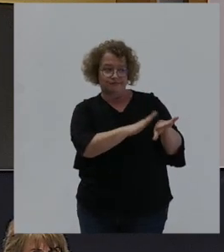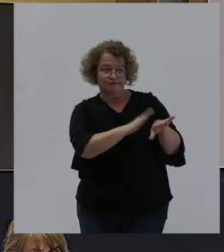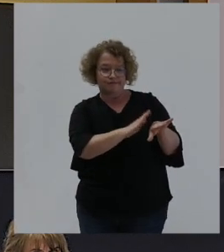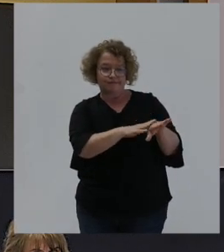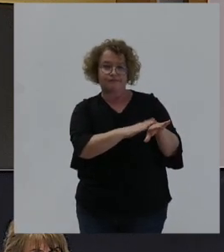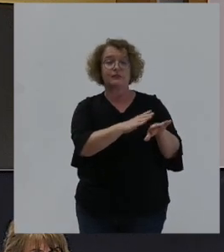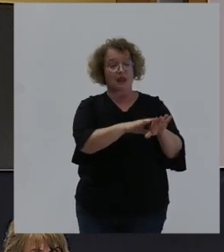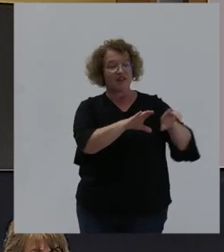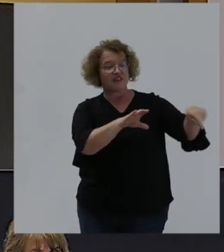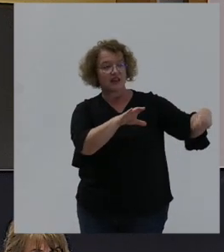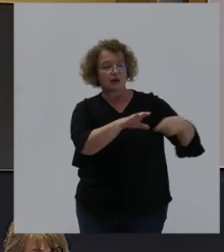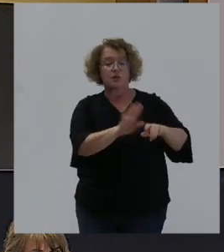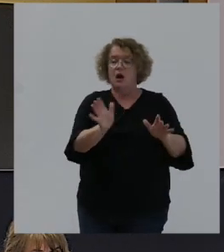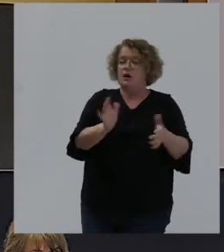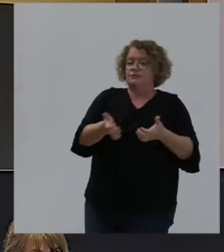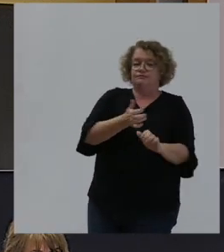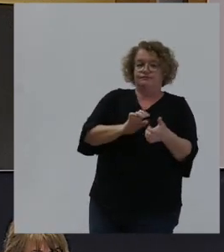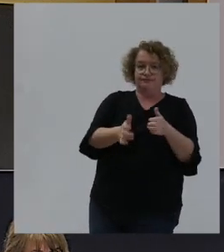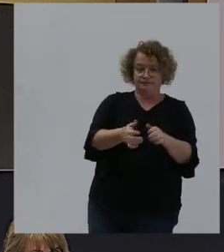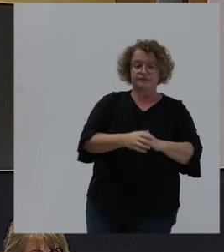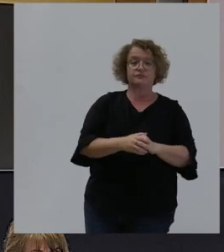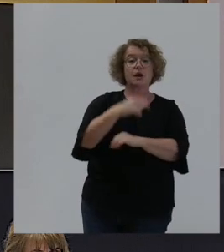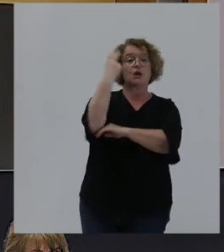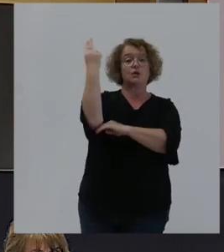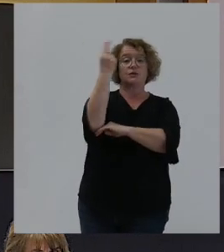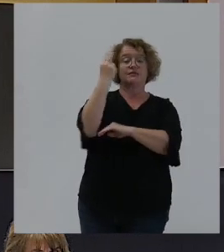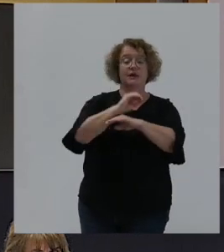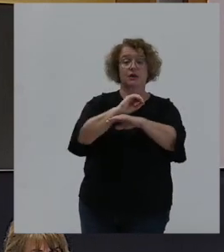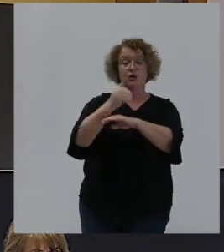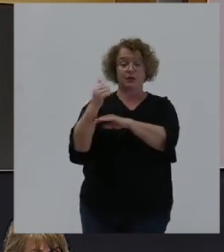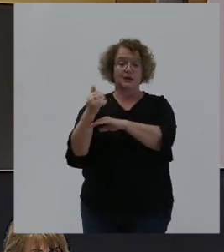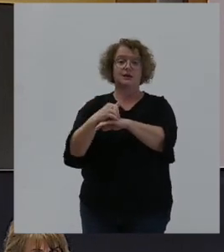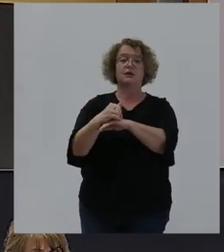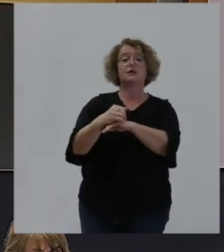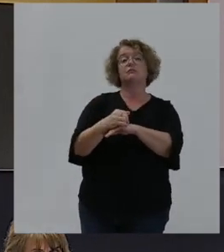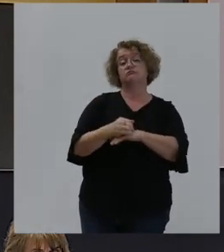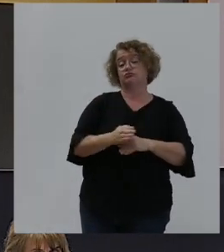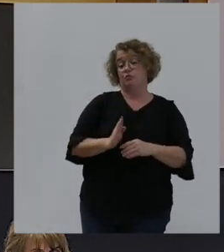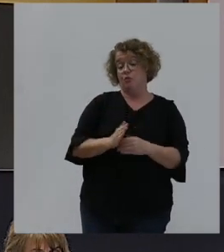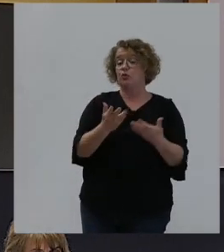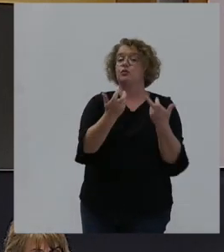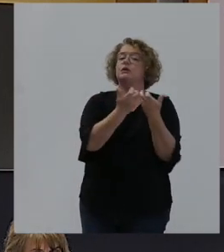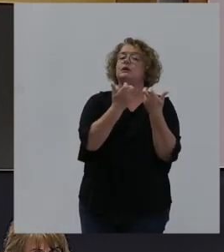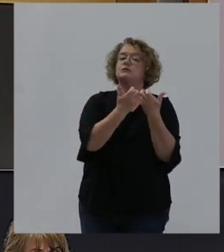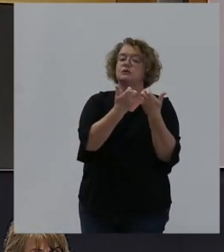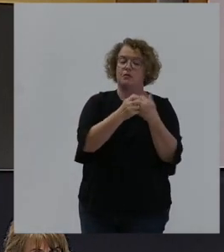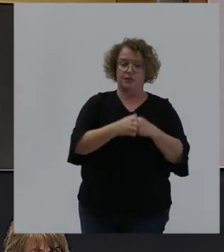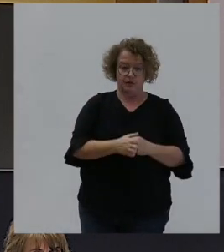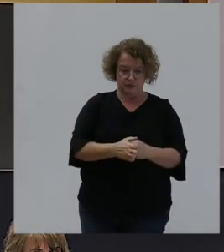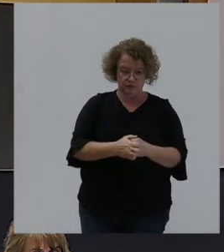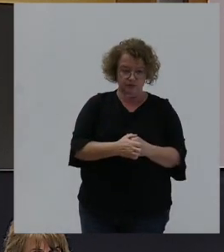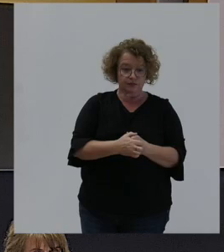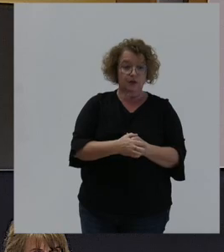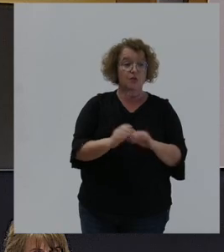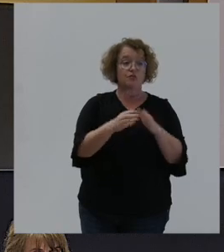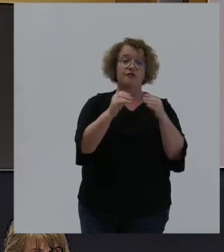mettre des financements sur la table. Les campus connectés de l'Université de Bordeaux, c'est un exemple. J'en